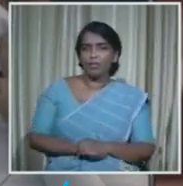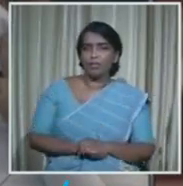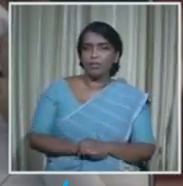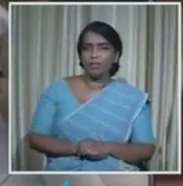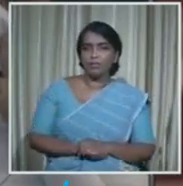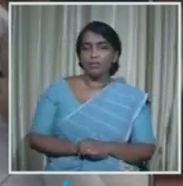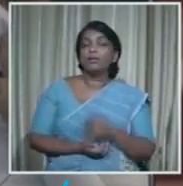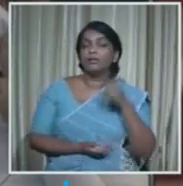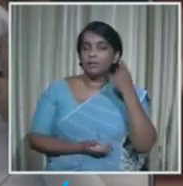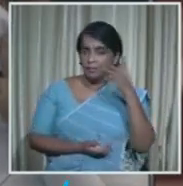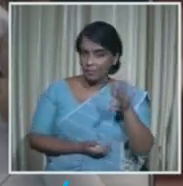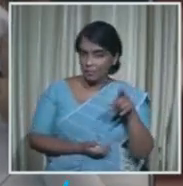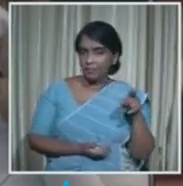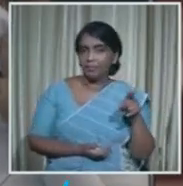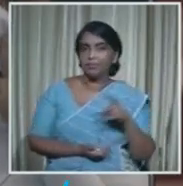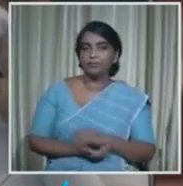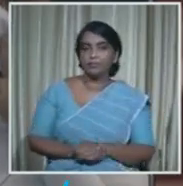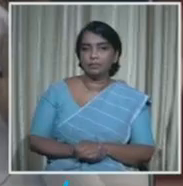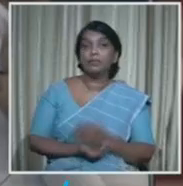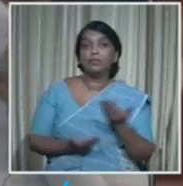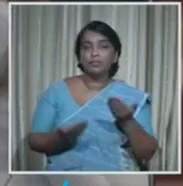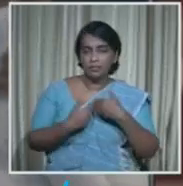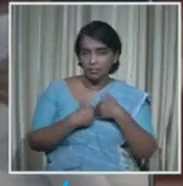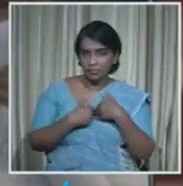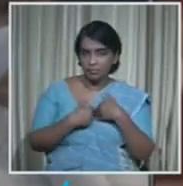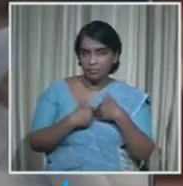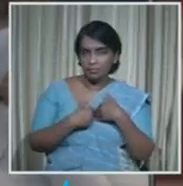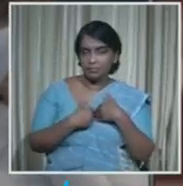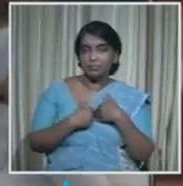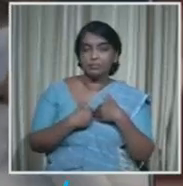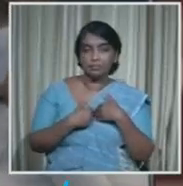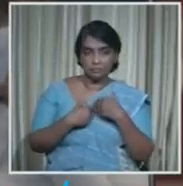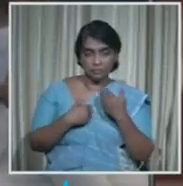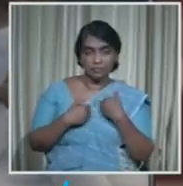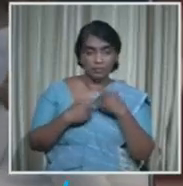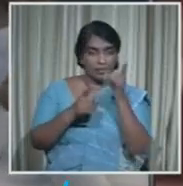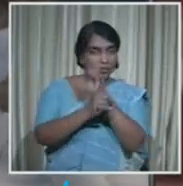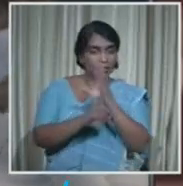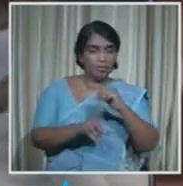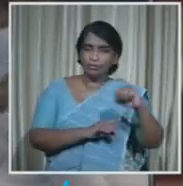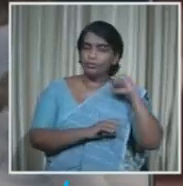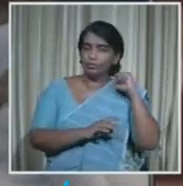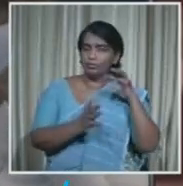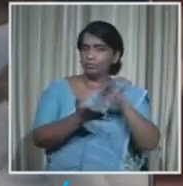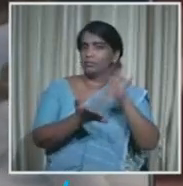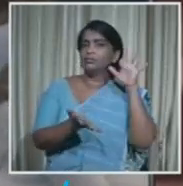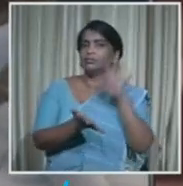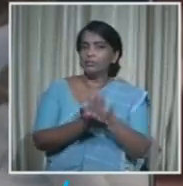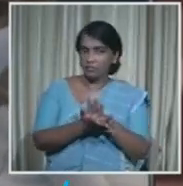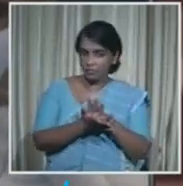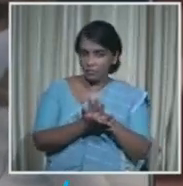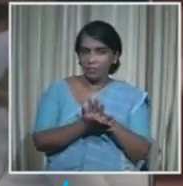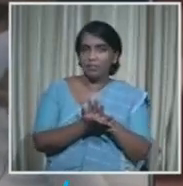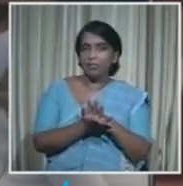eka nisa api patkeruwe riju teendu ganna